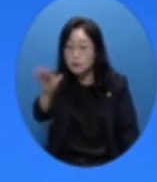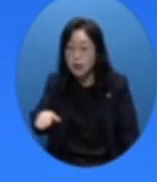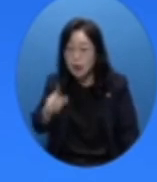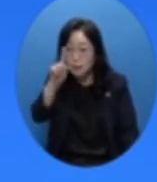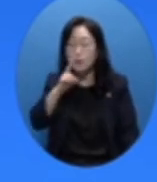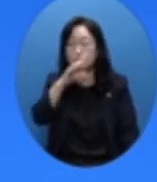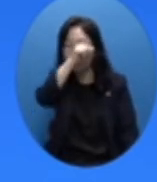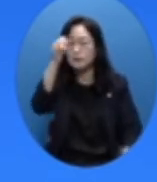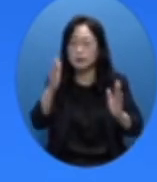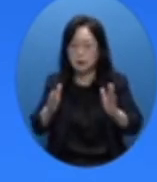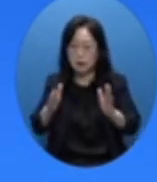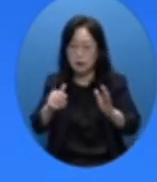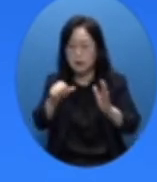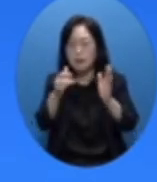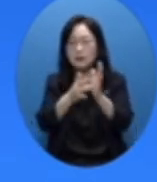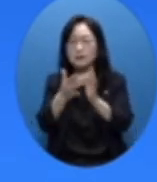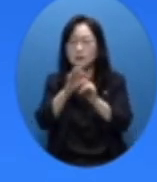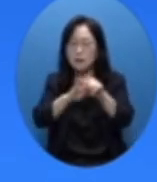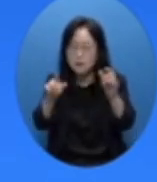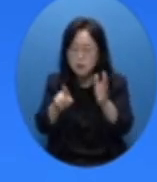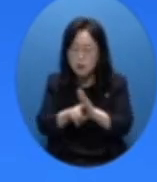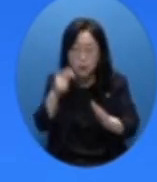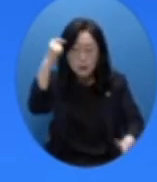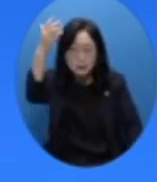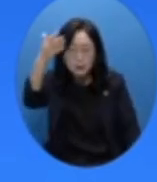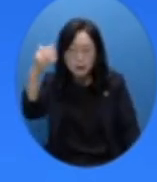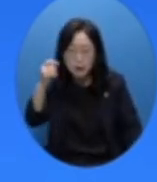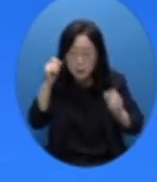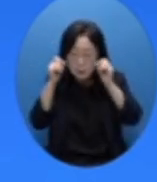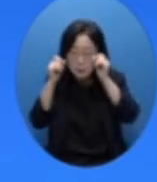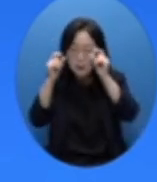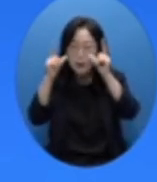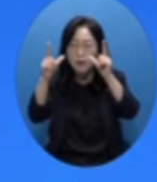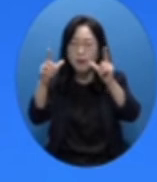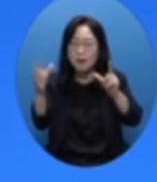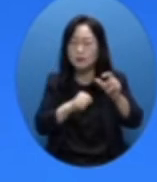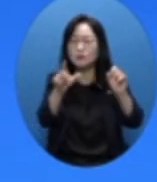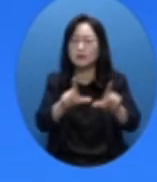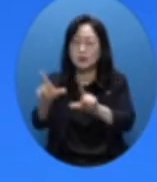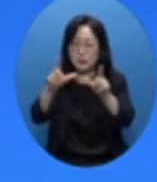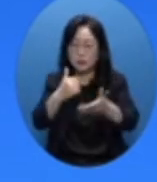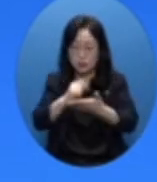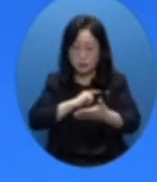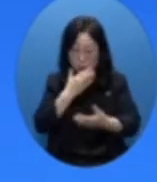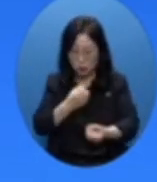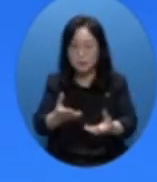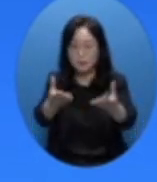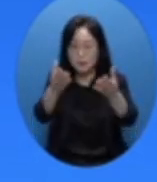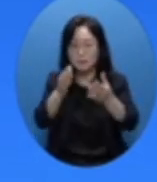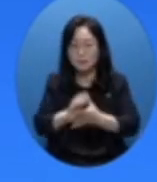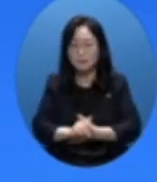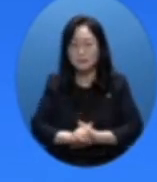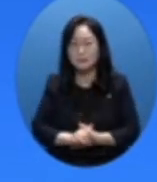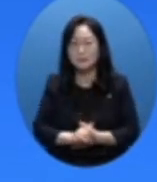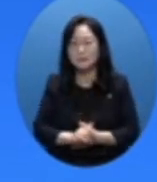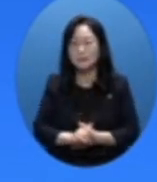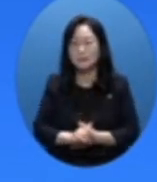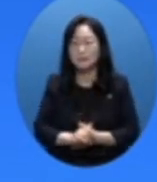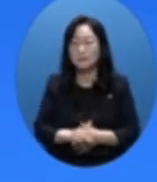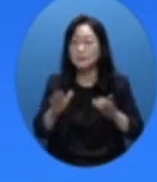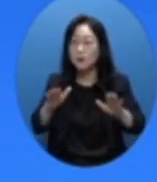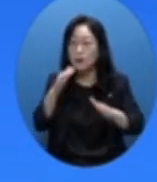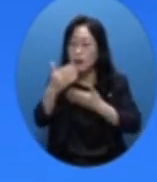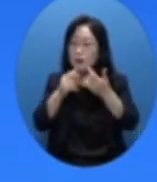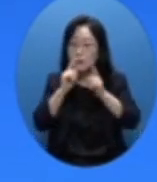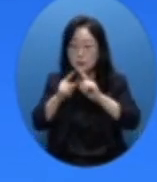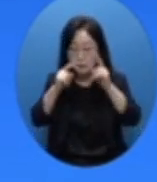믿고 요리를 들고 살아가는 여름보다 되기를 주의 이름으로 축원합니다 오늘 말씀을